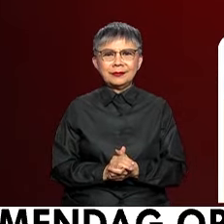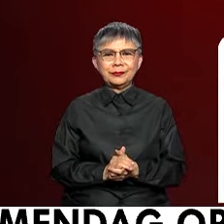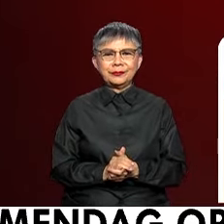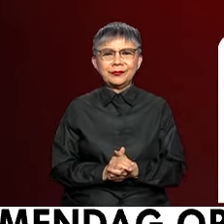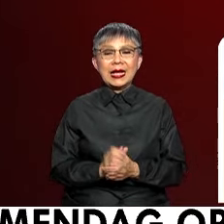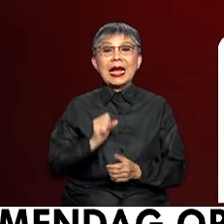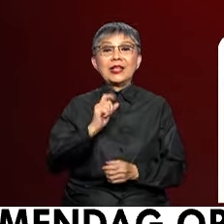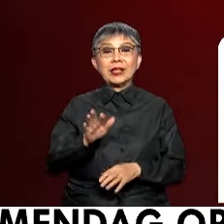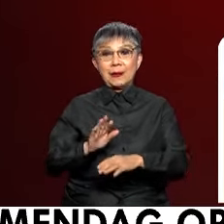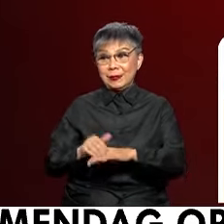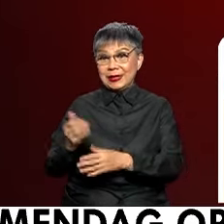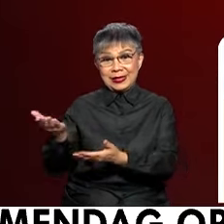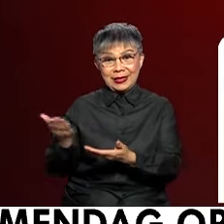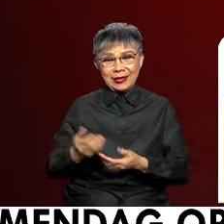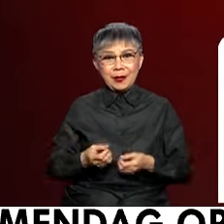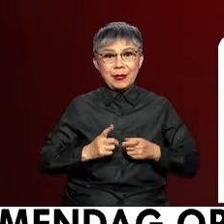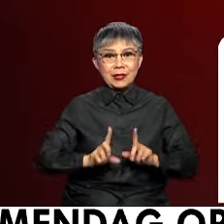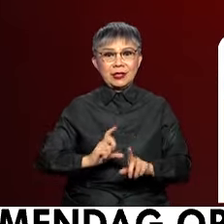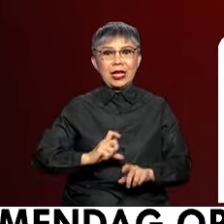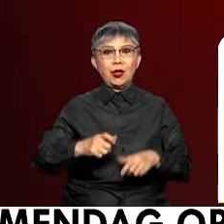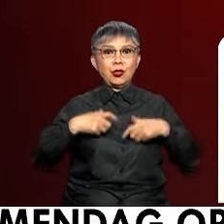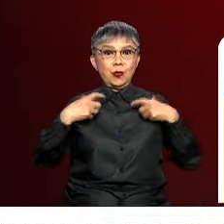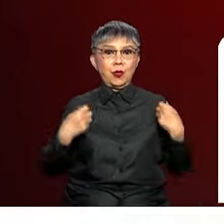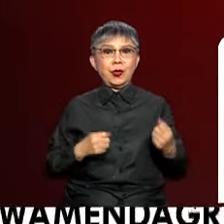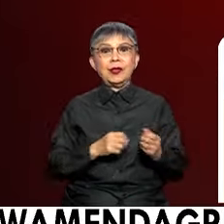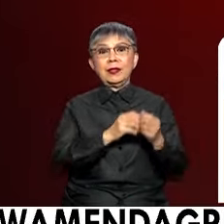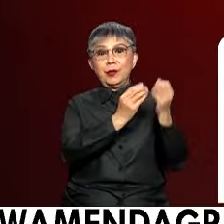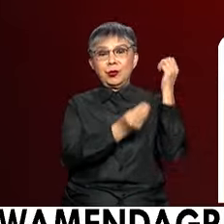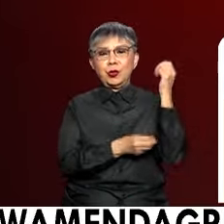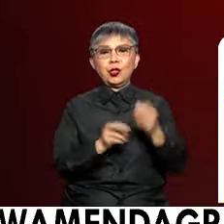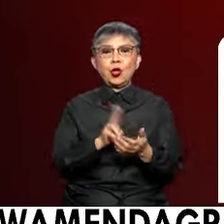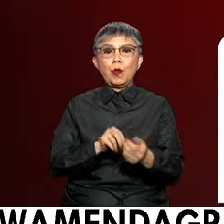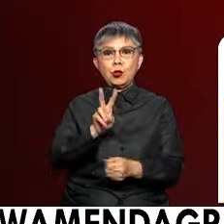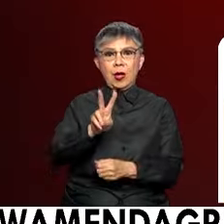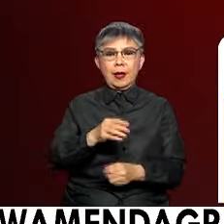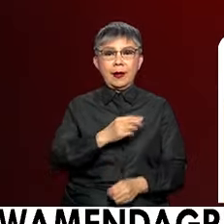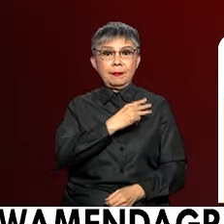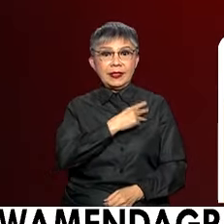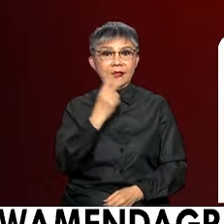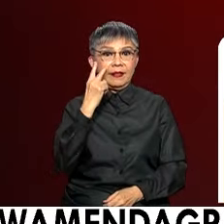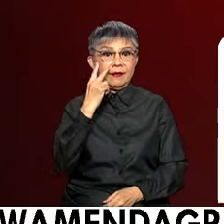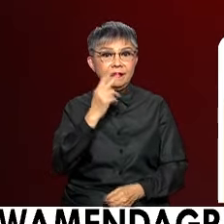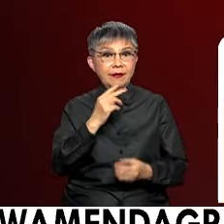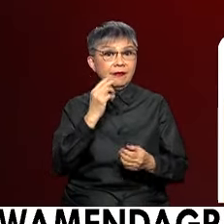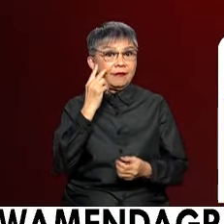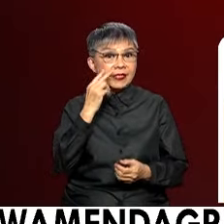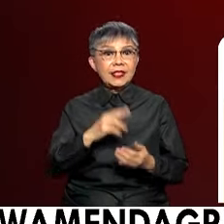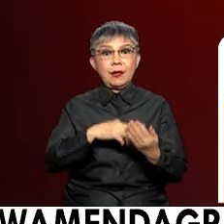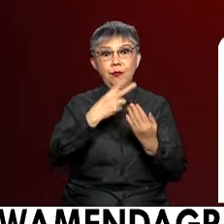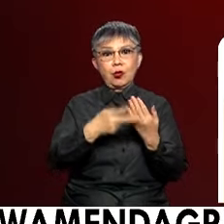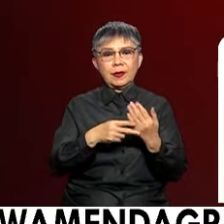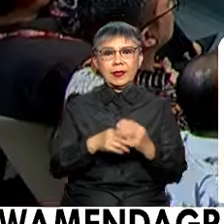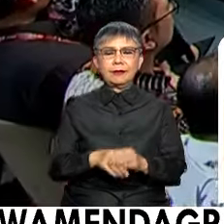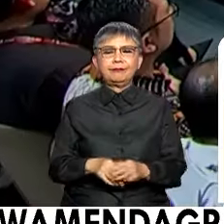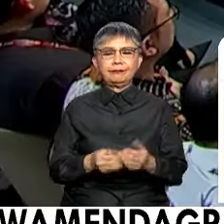dan selanjutnya kami persilakan kepada pasangan calon nomor urut du untuk menyampaikan visi misi dan program kerjanya waktu anda 4